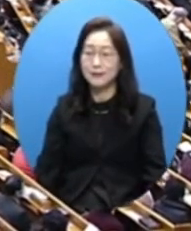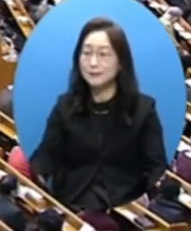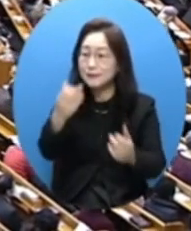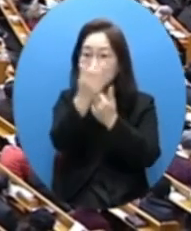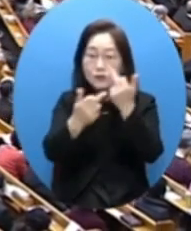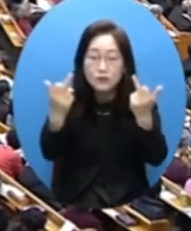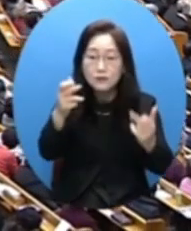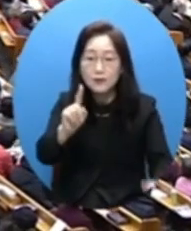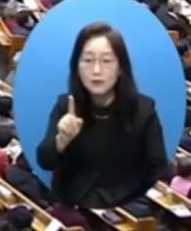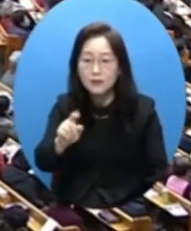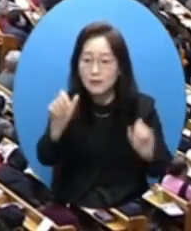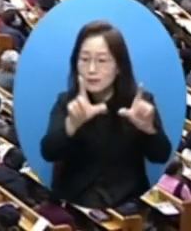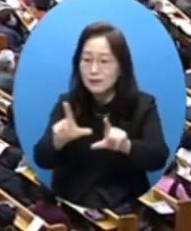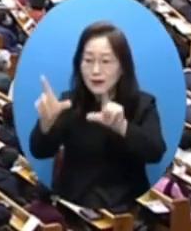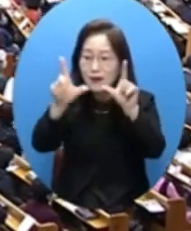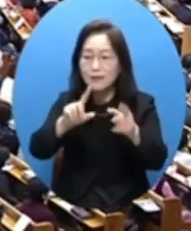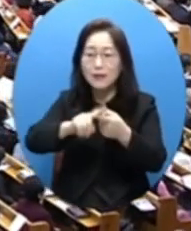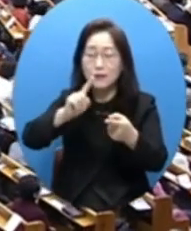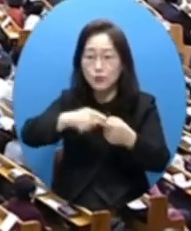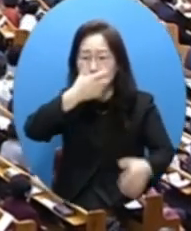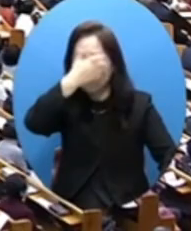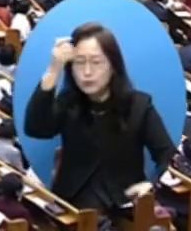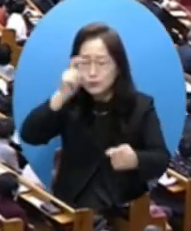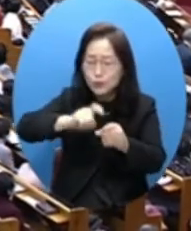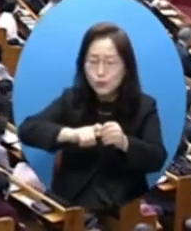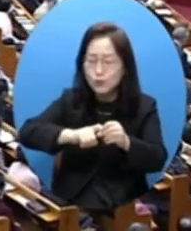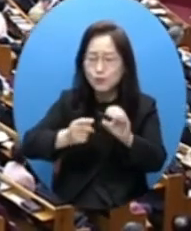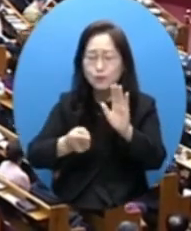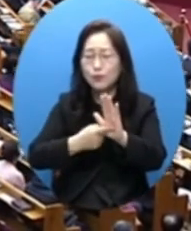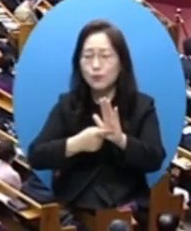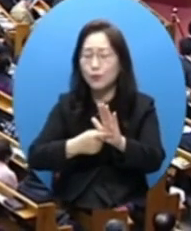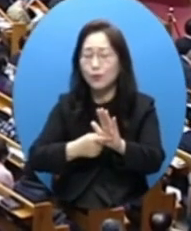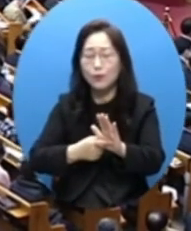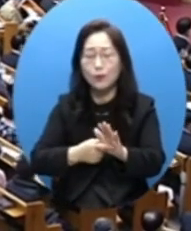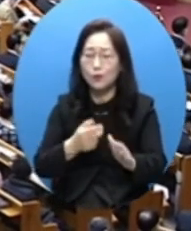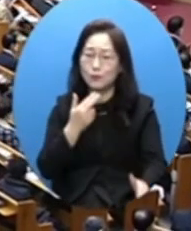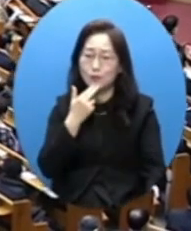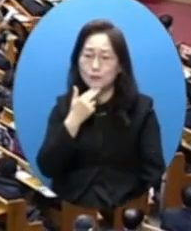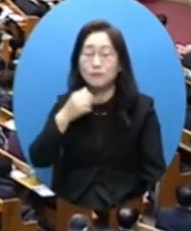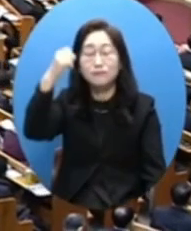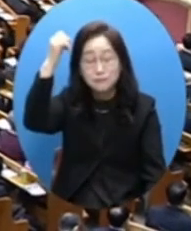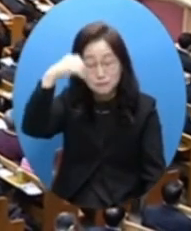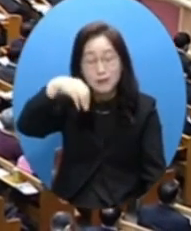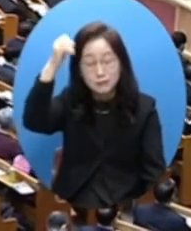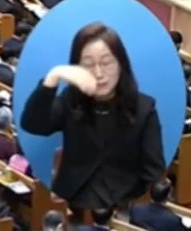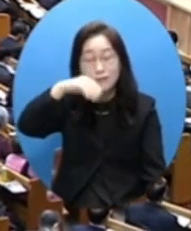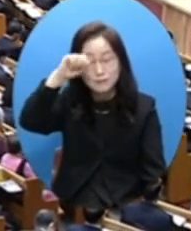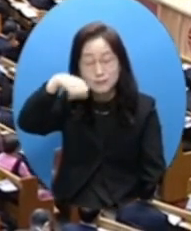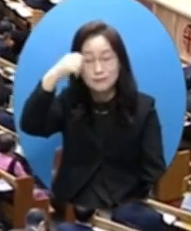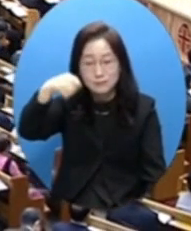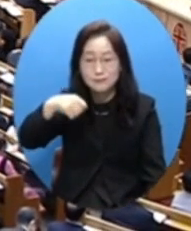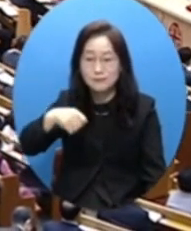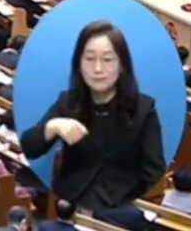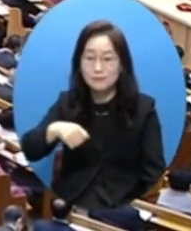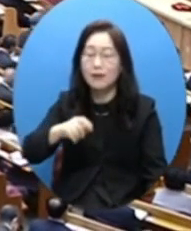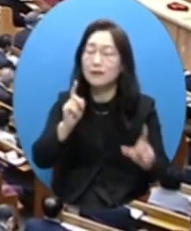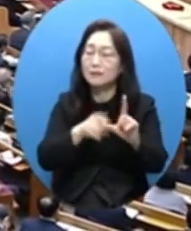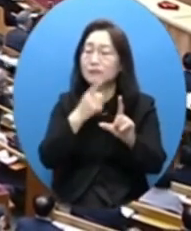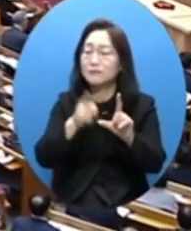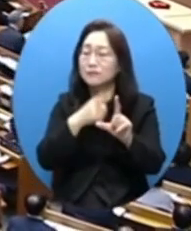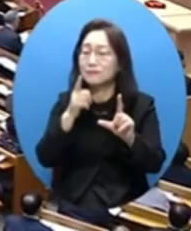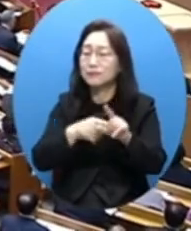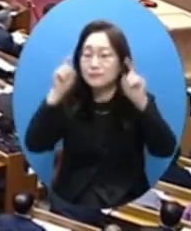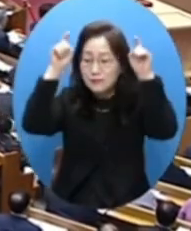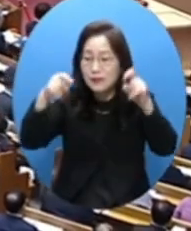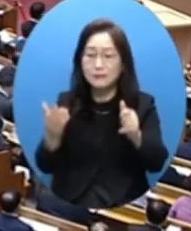형들에게는 삶에 대한 어떤 꿈도 목표도 없었습니다 그저 매일같이 아버지의 양을 치면서 그냥 하루하루를